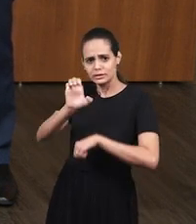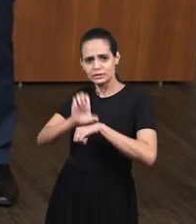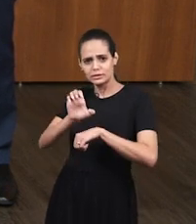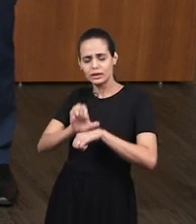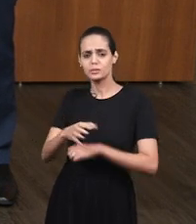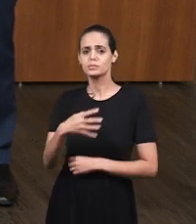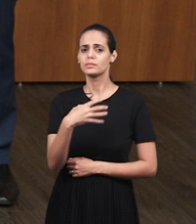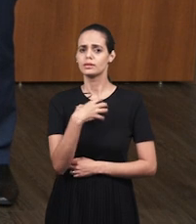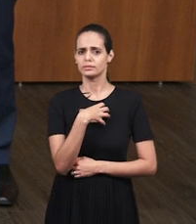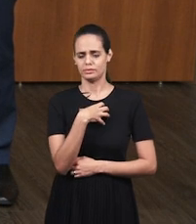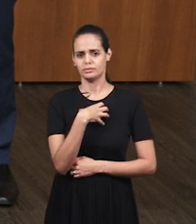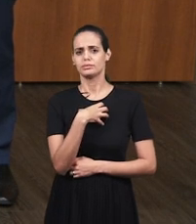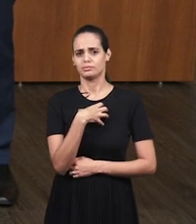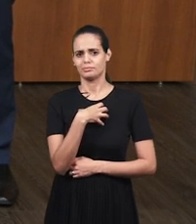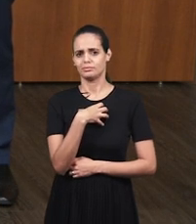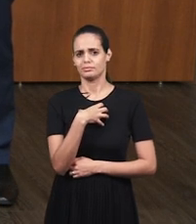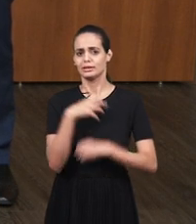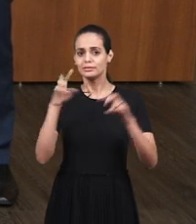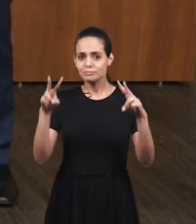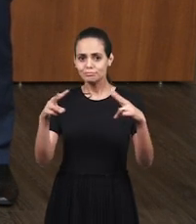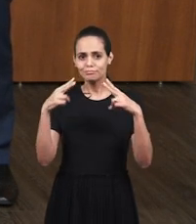который живет в штате Баия,